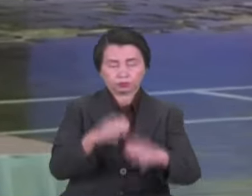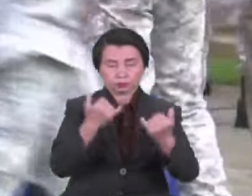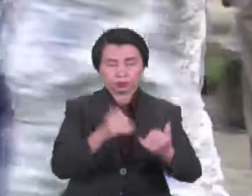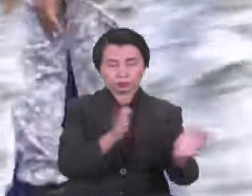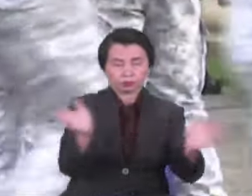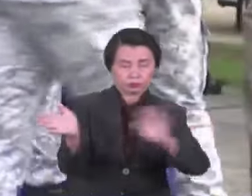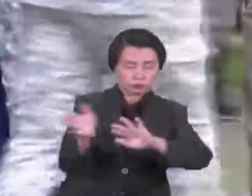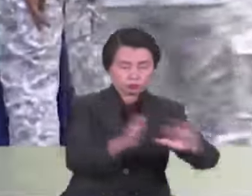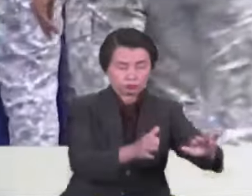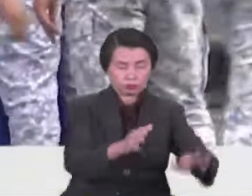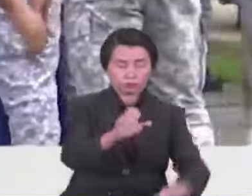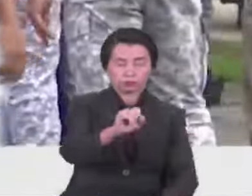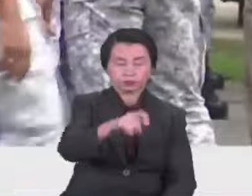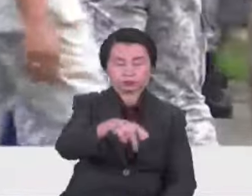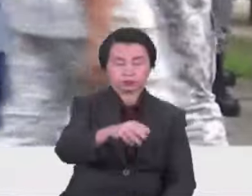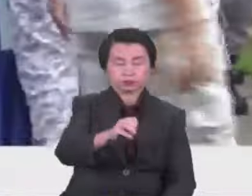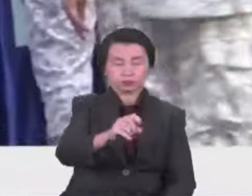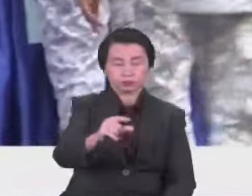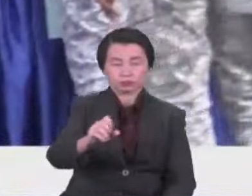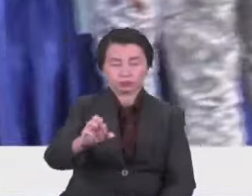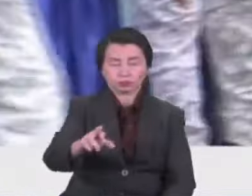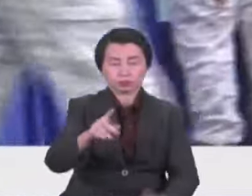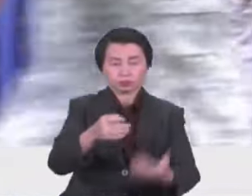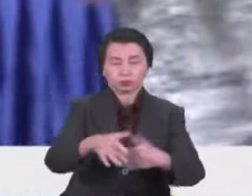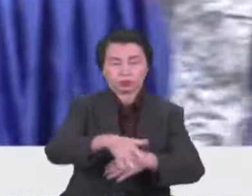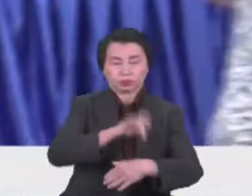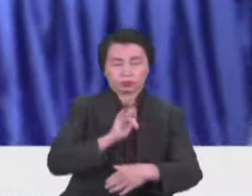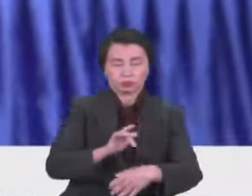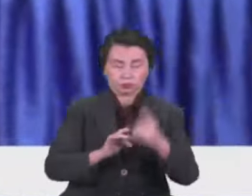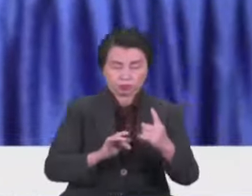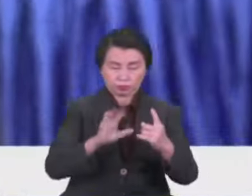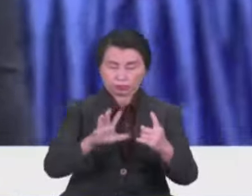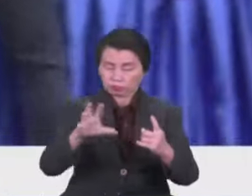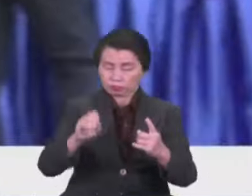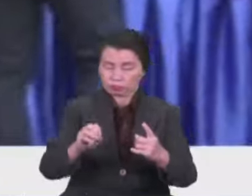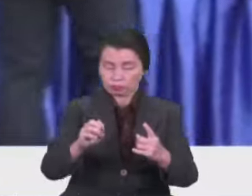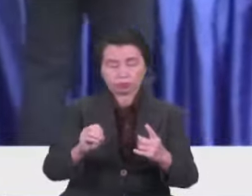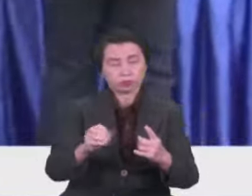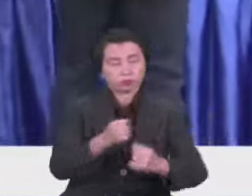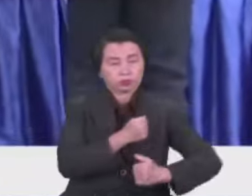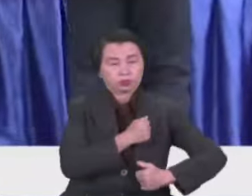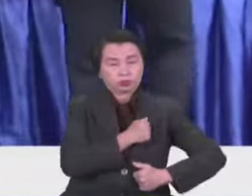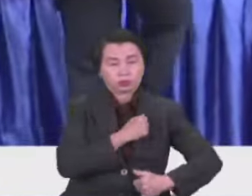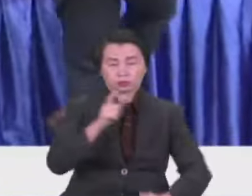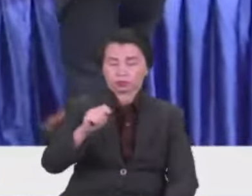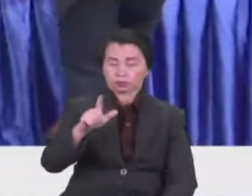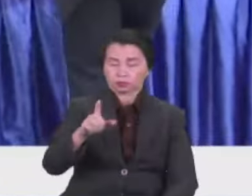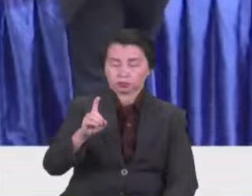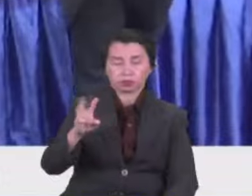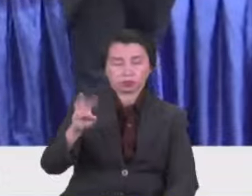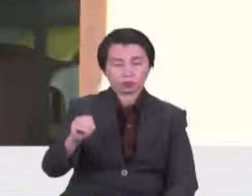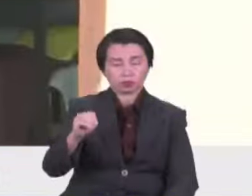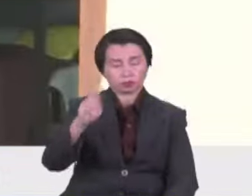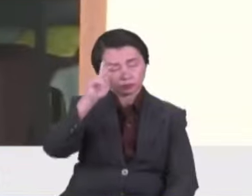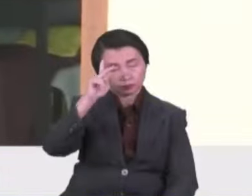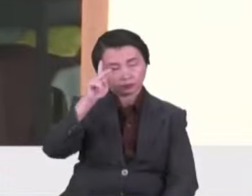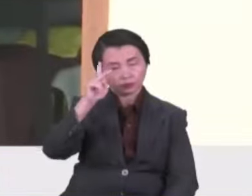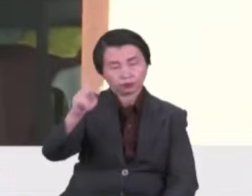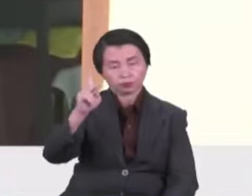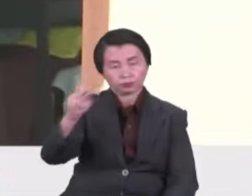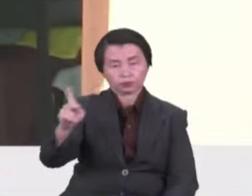Parlimen Sepanggar, proses pengundian awal melibatkan 1,560 anggota Tentera Laut Diraja Malaysia TLDM Kota